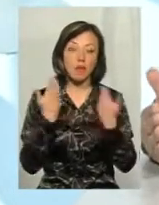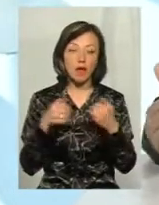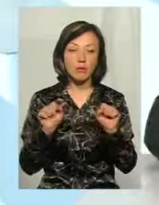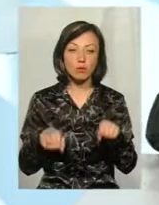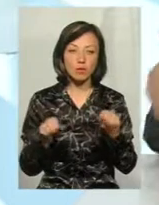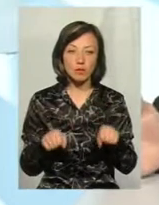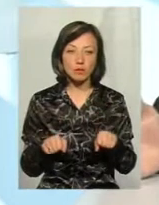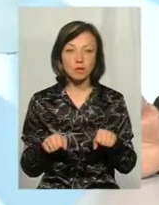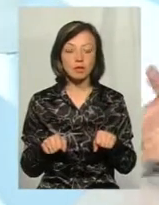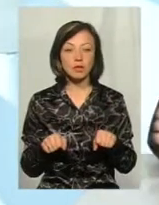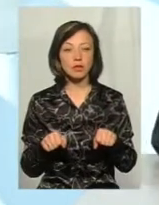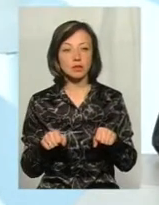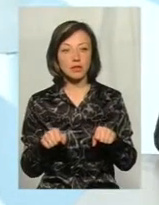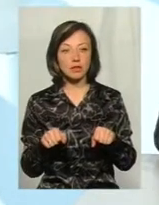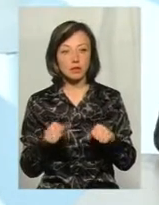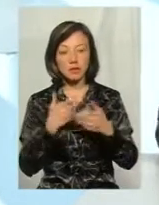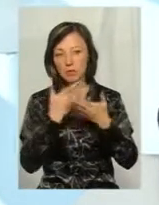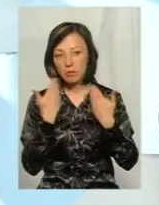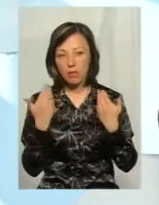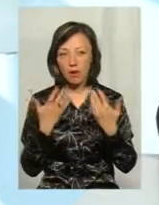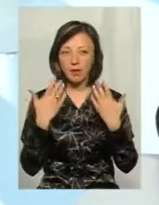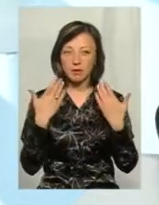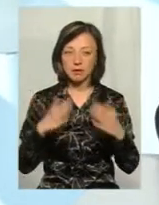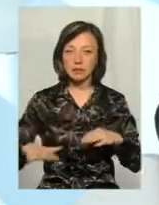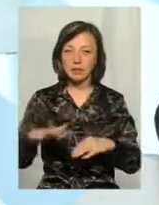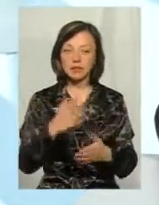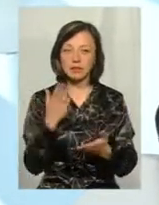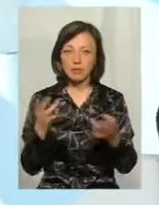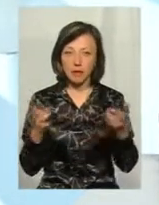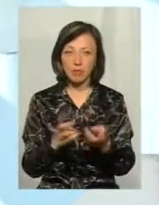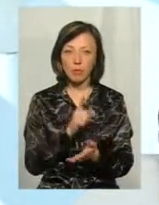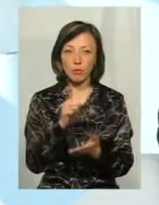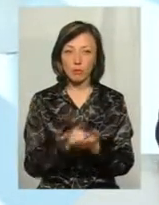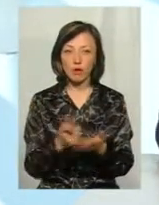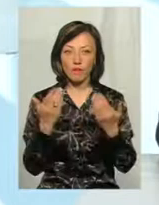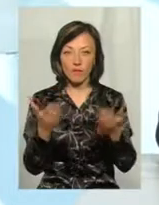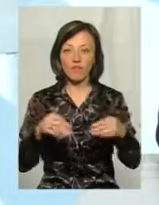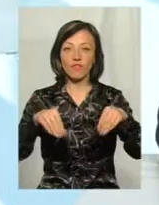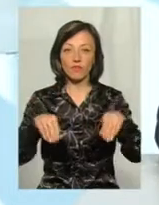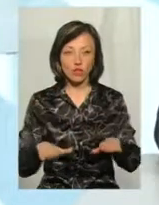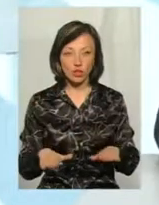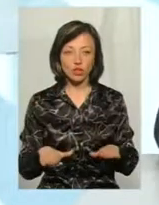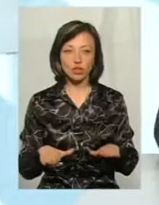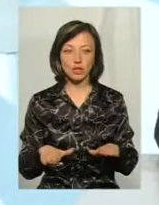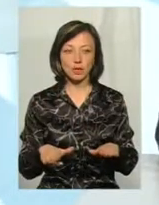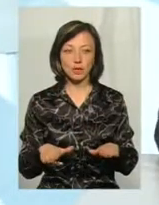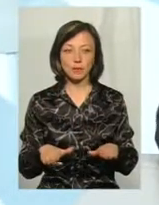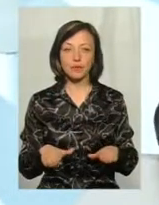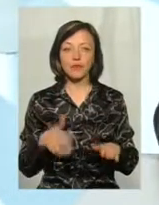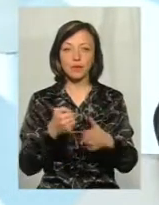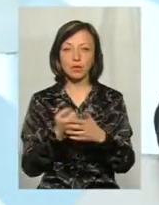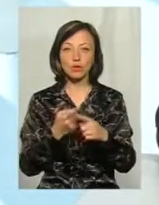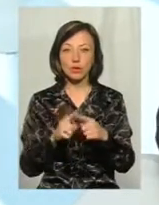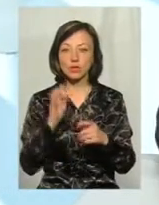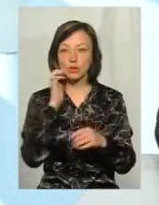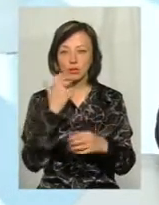можливості, значить, там бути, немає там рекреаційної ділянки, то треба обов'язково, якщо ви вже вирішили, значить, і так до цього будете